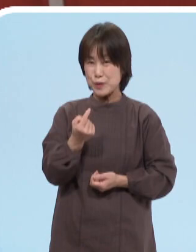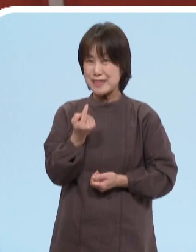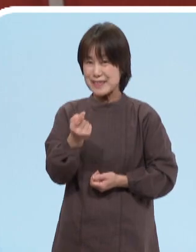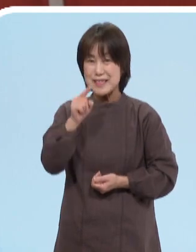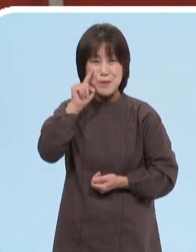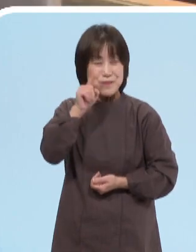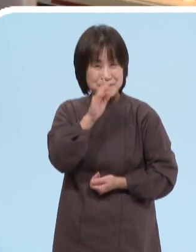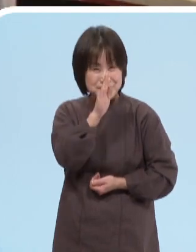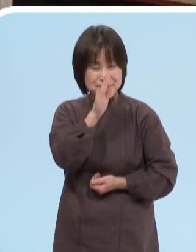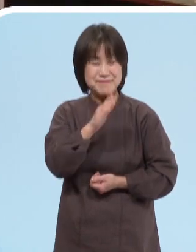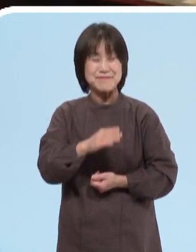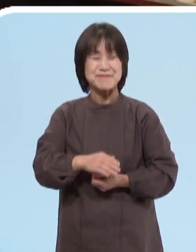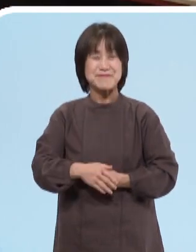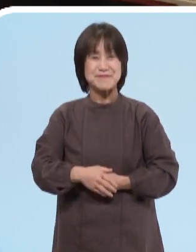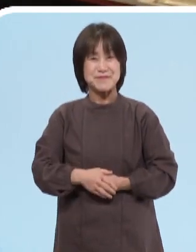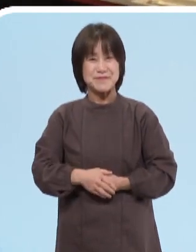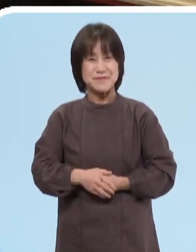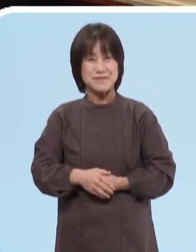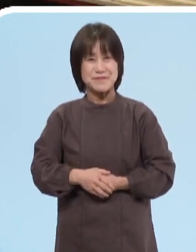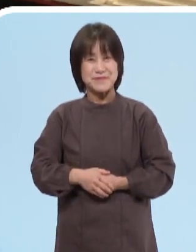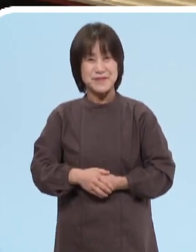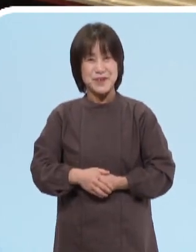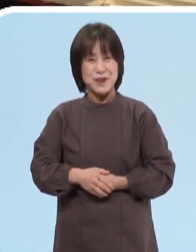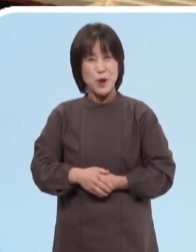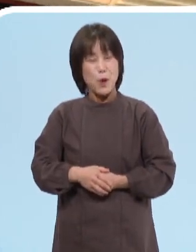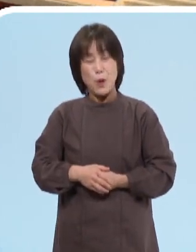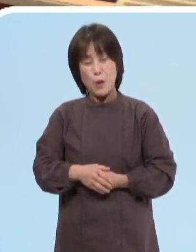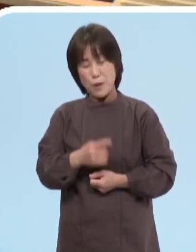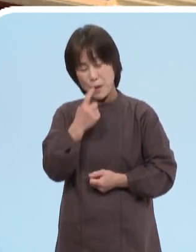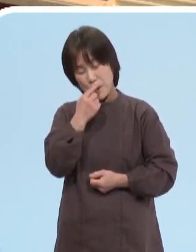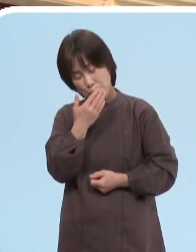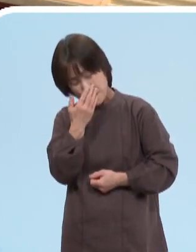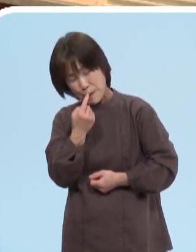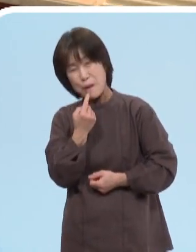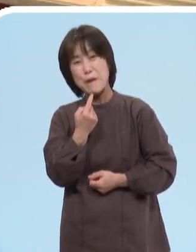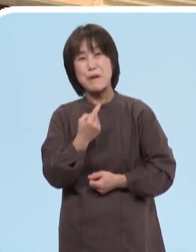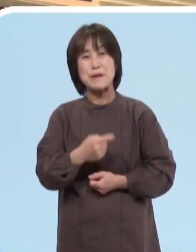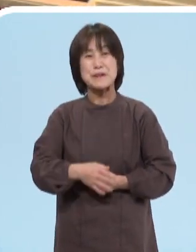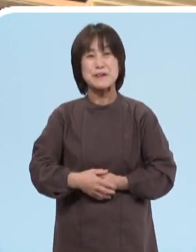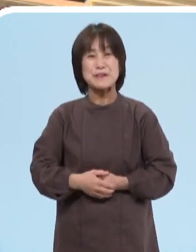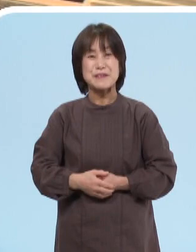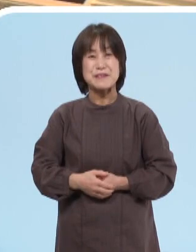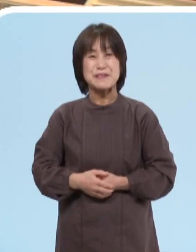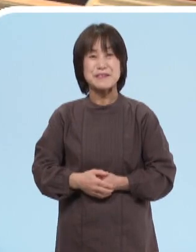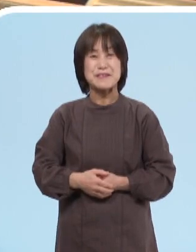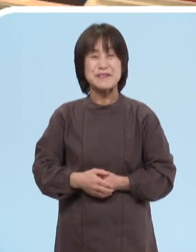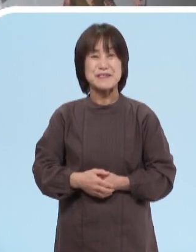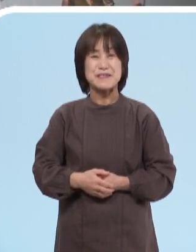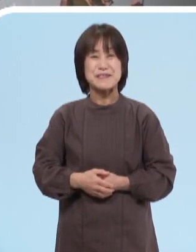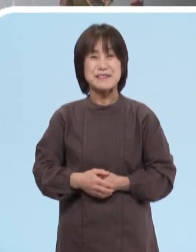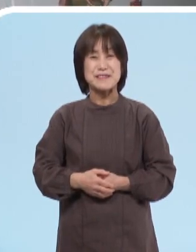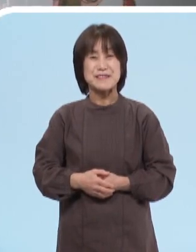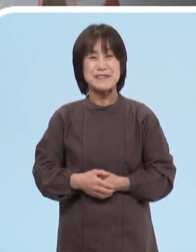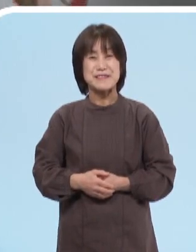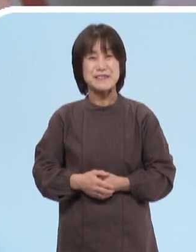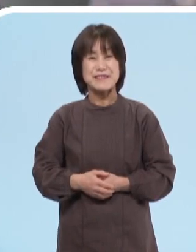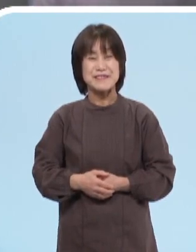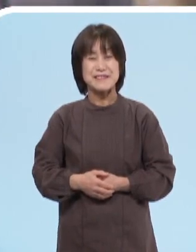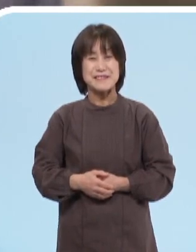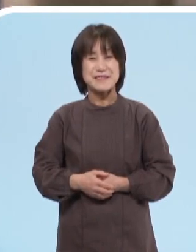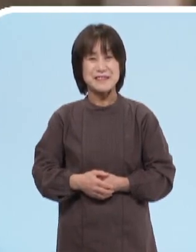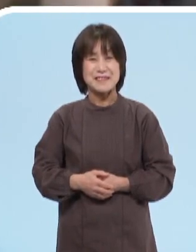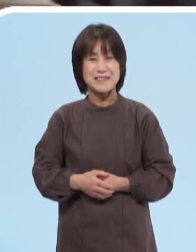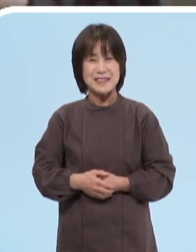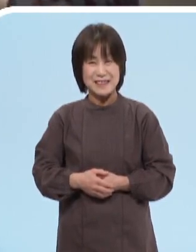に行っていただきたいですね。 小野にあったとか知らなかった、はい、さ